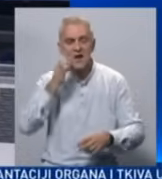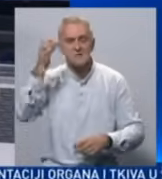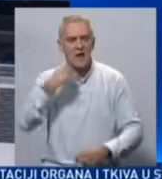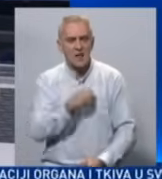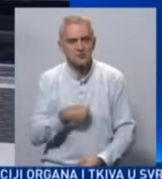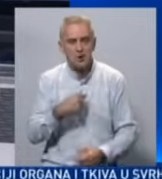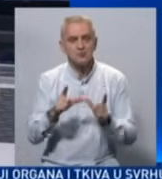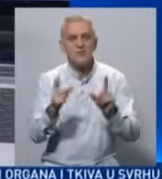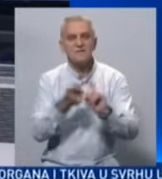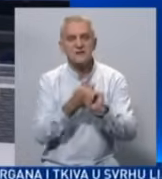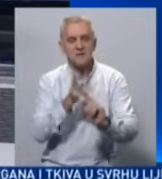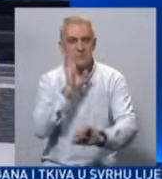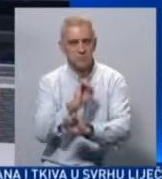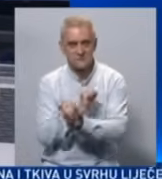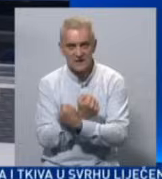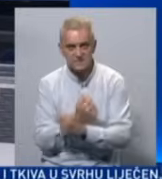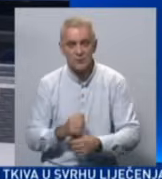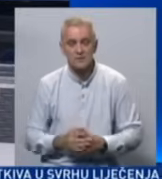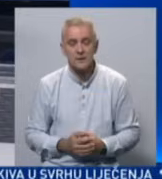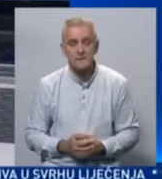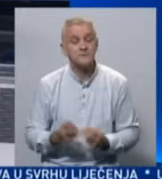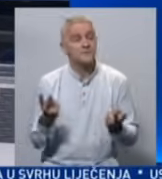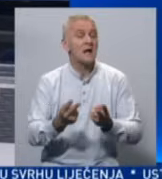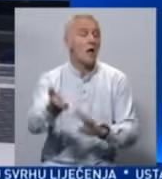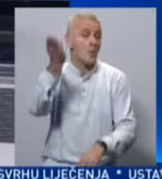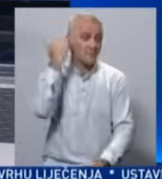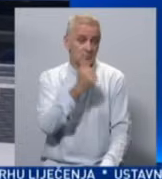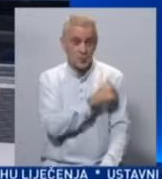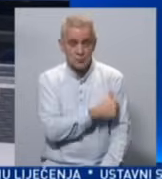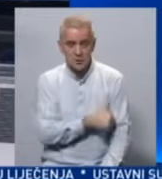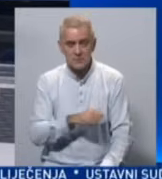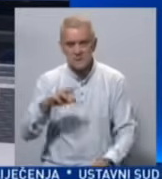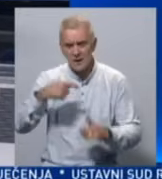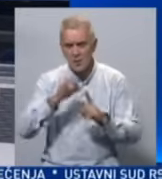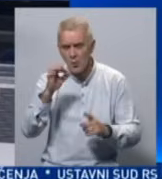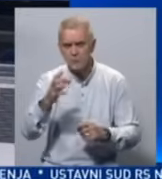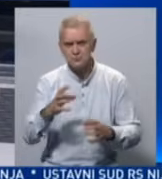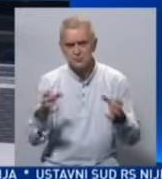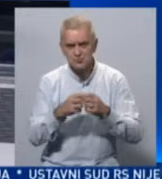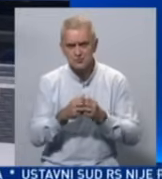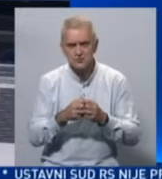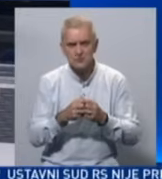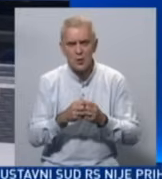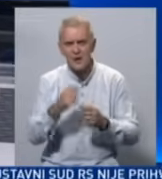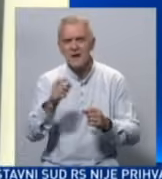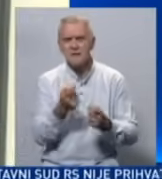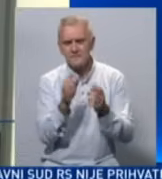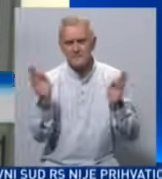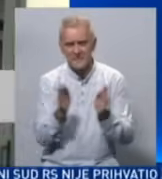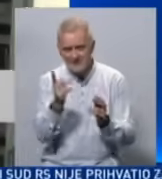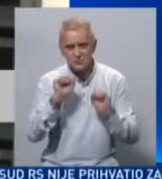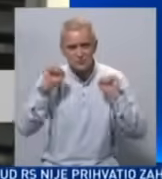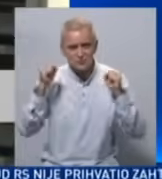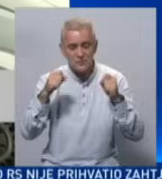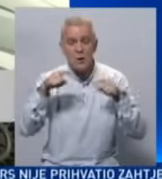žalosti u Federaciji Bosne i Hercegovine. A kao i prethodnih godina, Ekološko društvo za uzgoj i zaštitu sitnih životinja iz Sarajeva